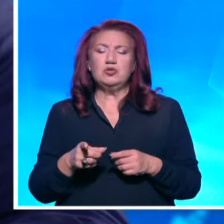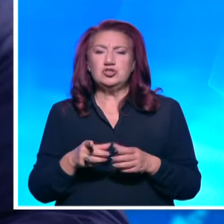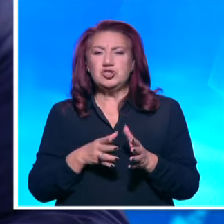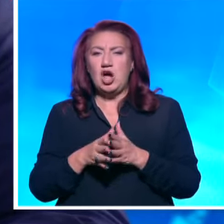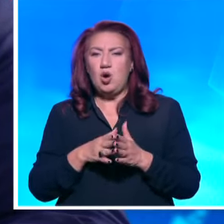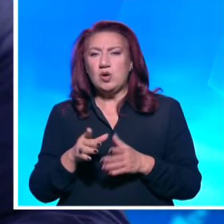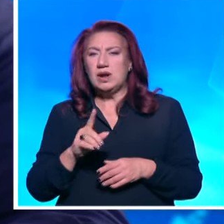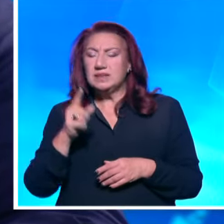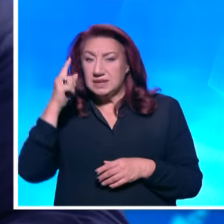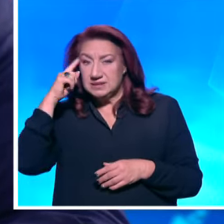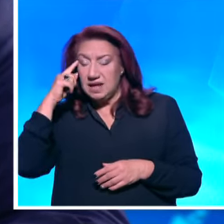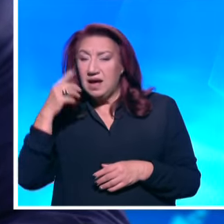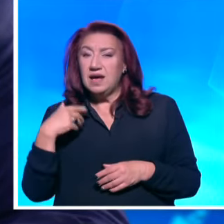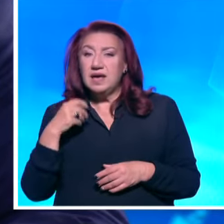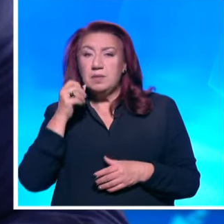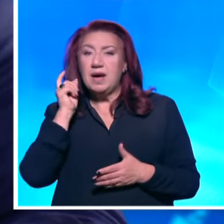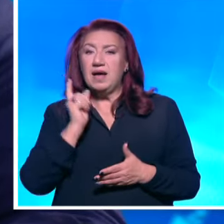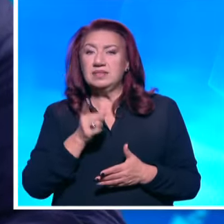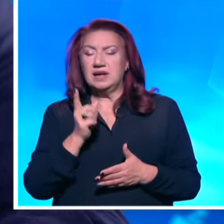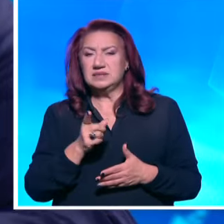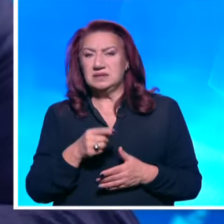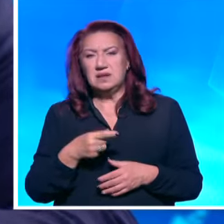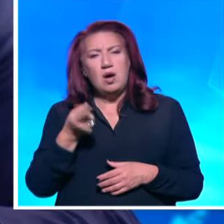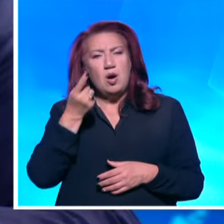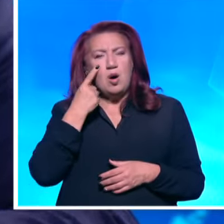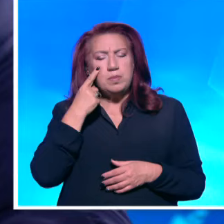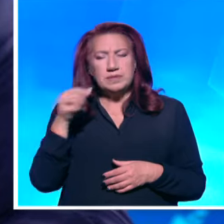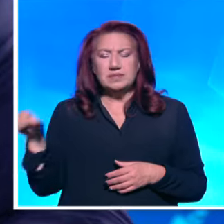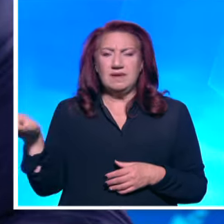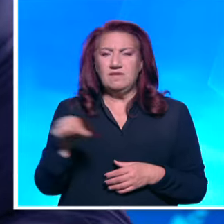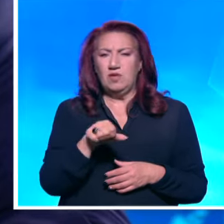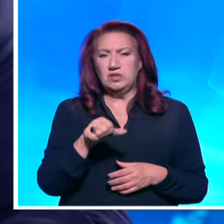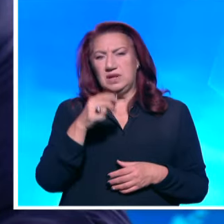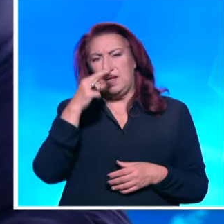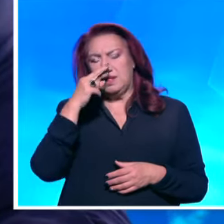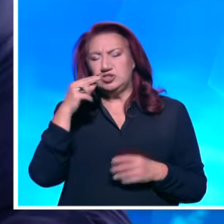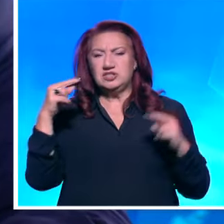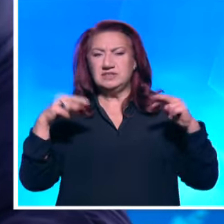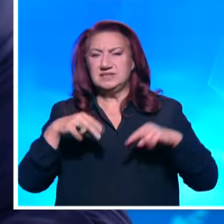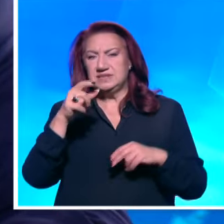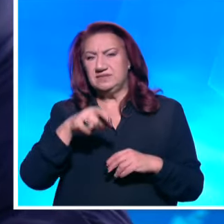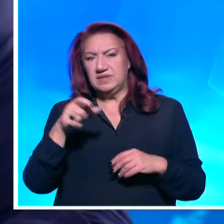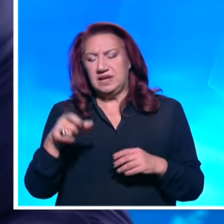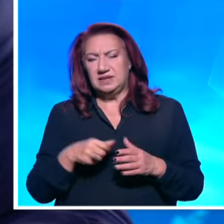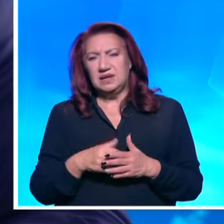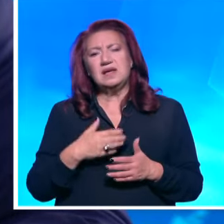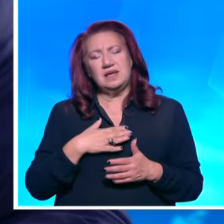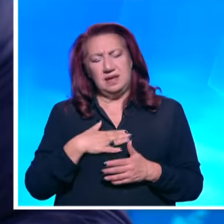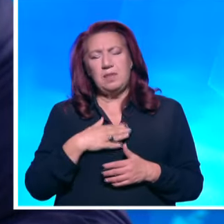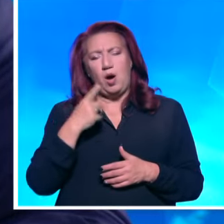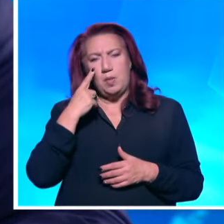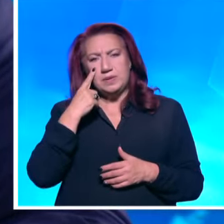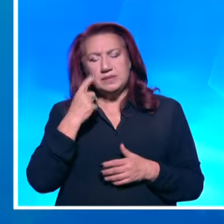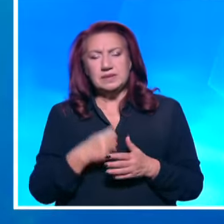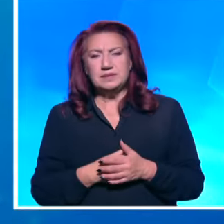опити защото опити чрез лъжесвидетел чрез такъв тип лъжесвидетелстване има